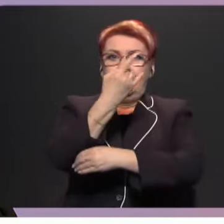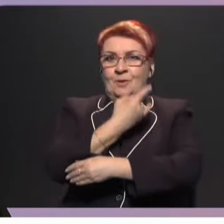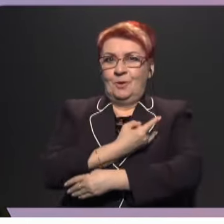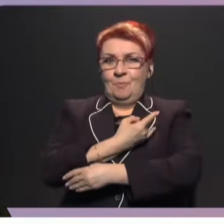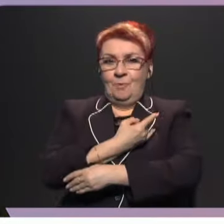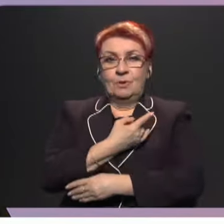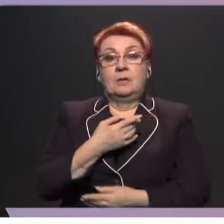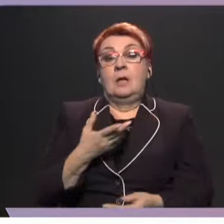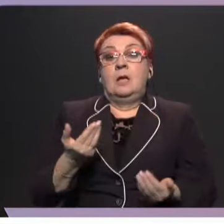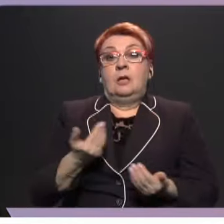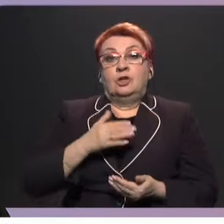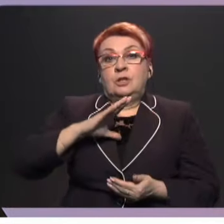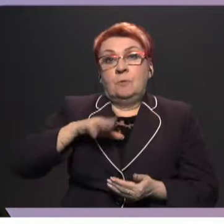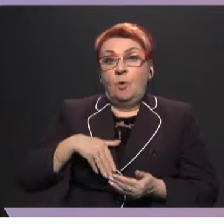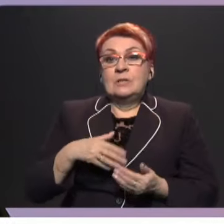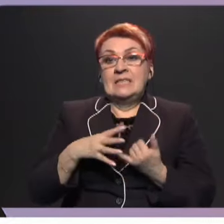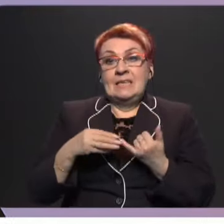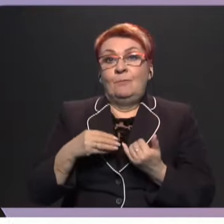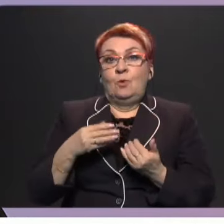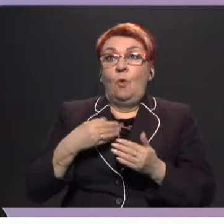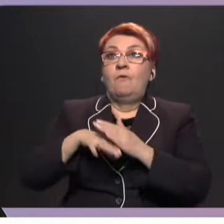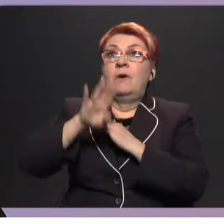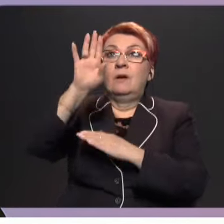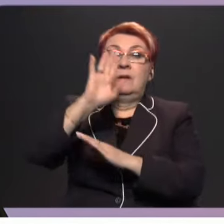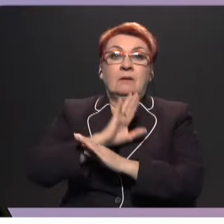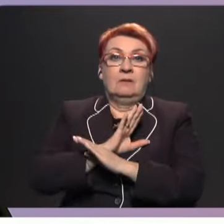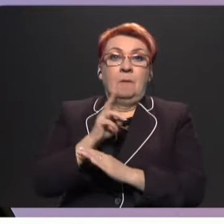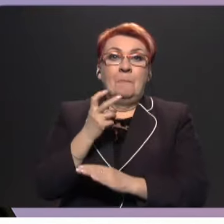земного бытия она тоже есть. И, соответственно, меняется некоторое